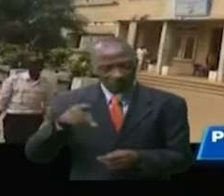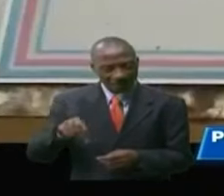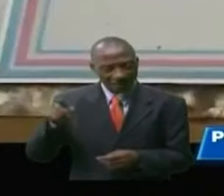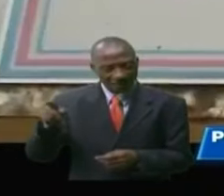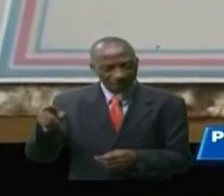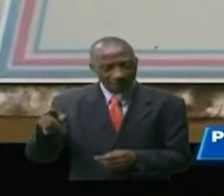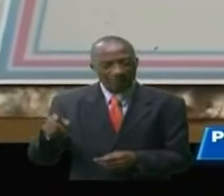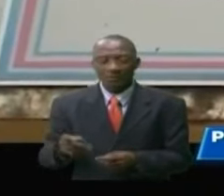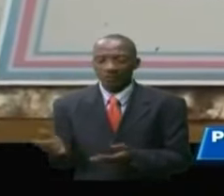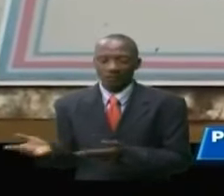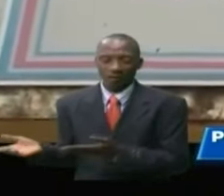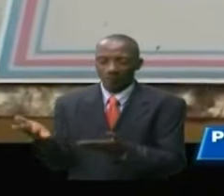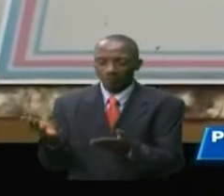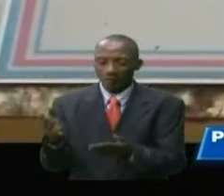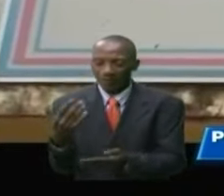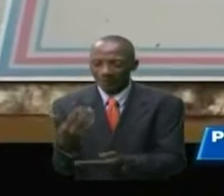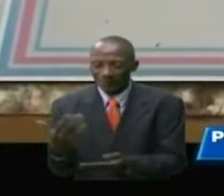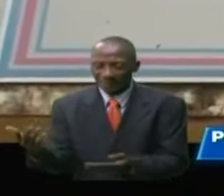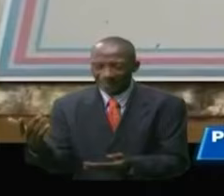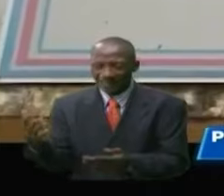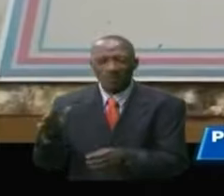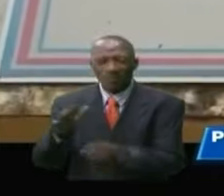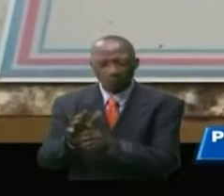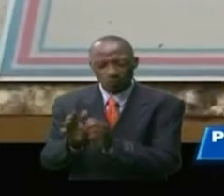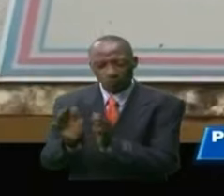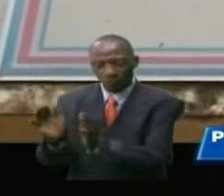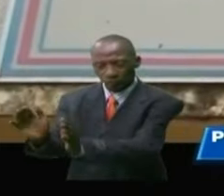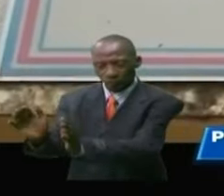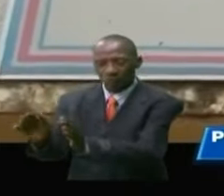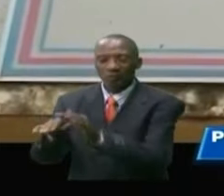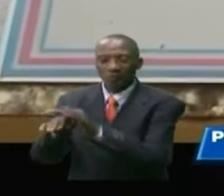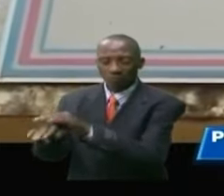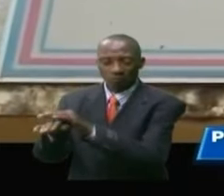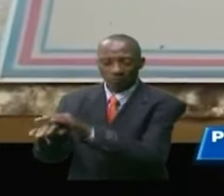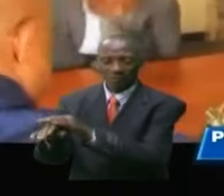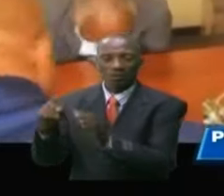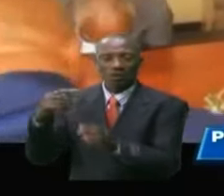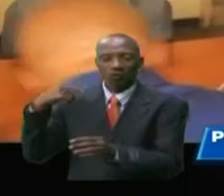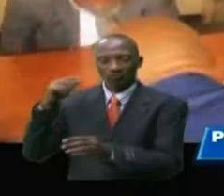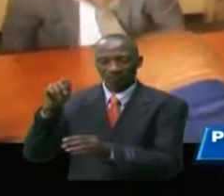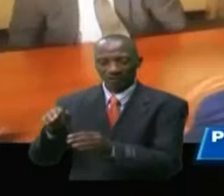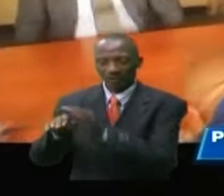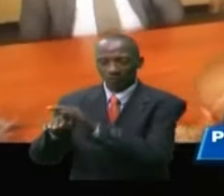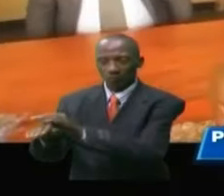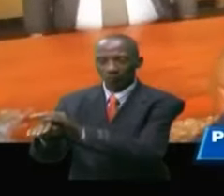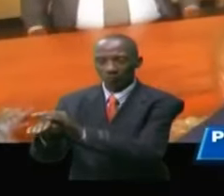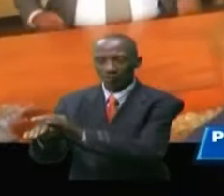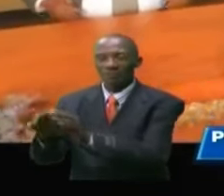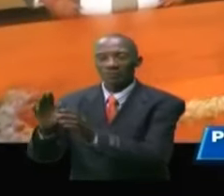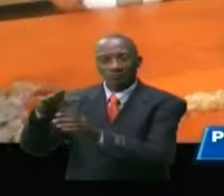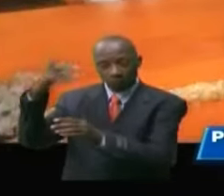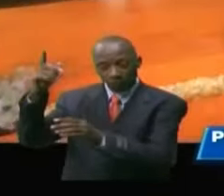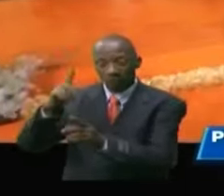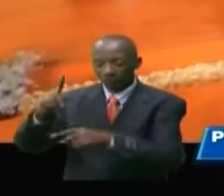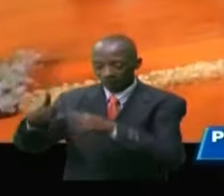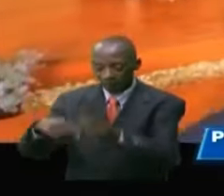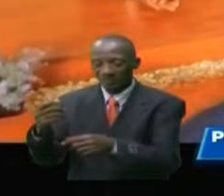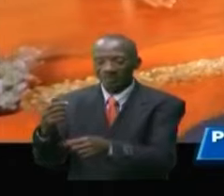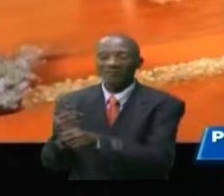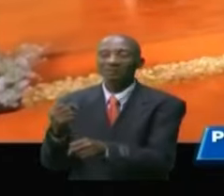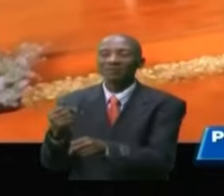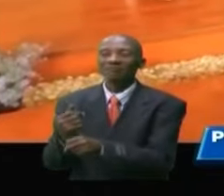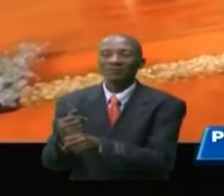été acheminés et gardés en toute sécurité par le gouverneur intérimaire qui à son tour a été informé au cours d'une